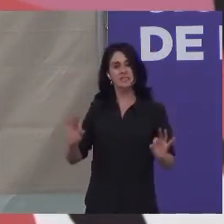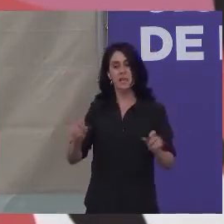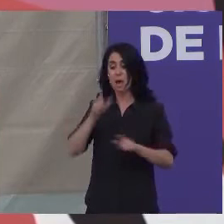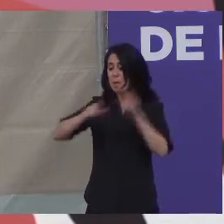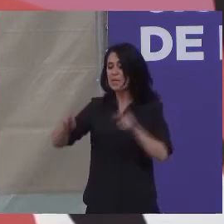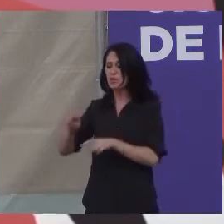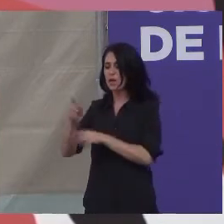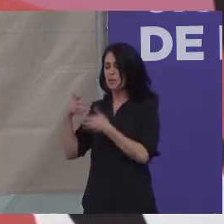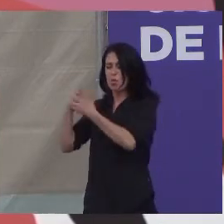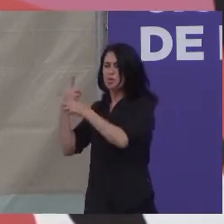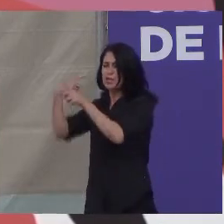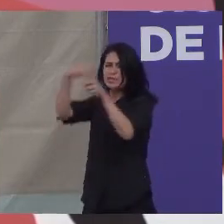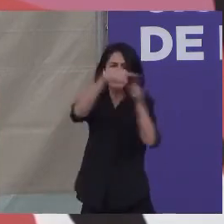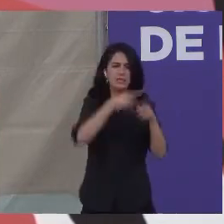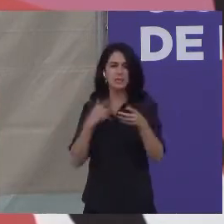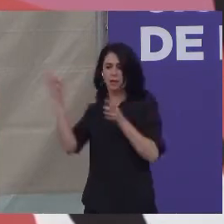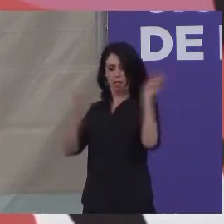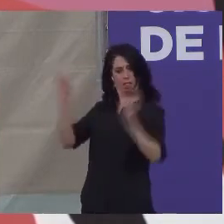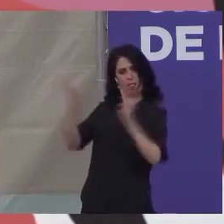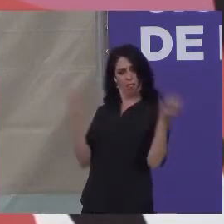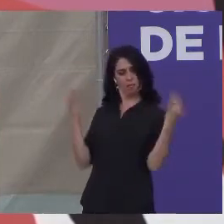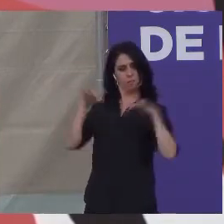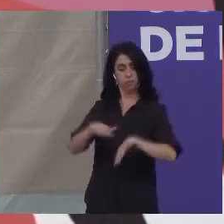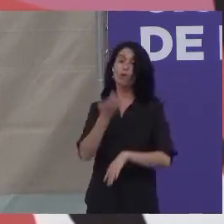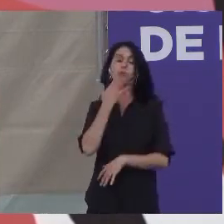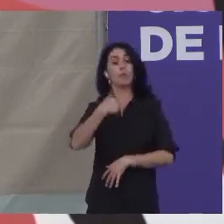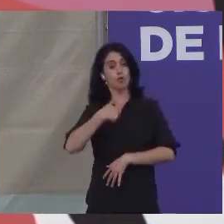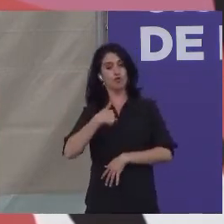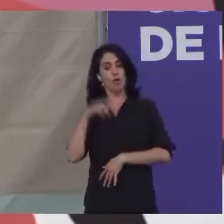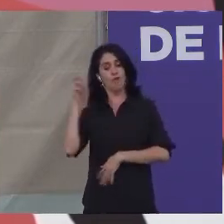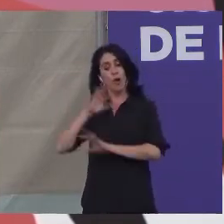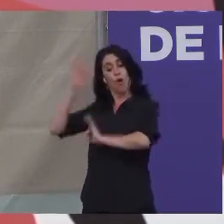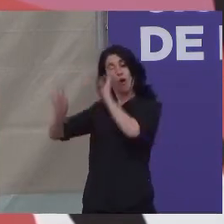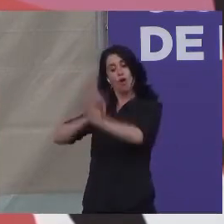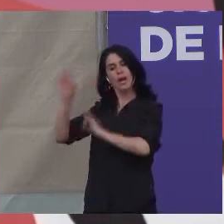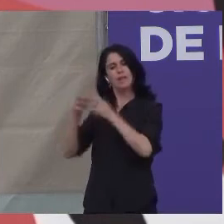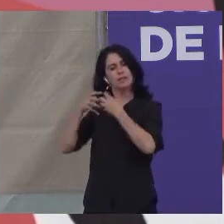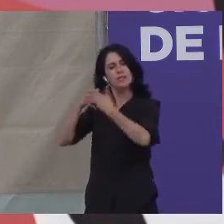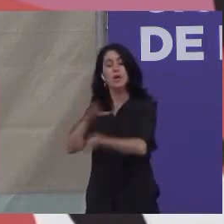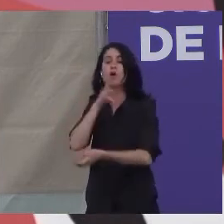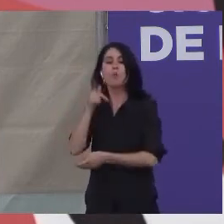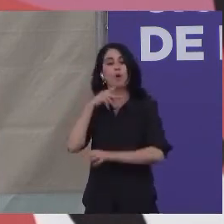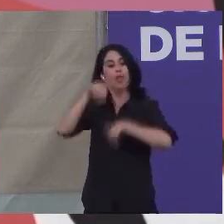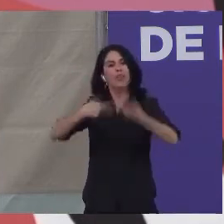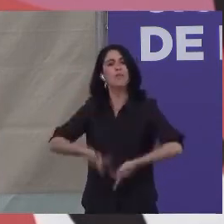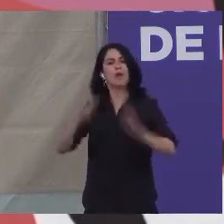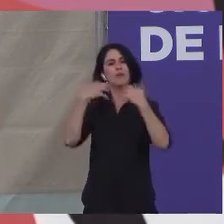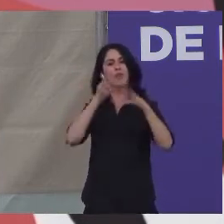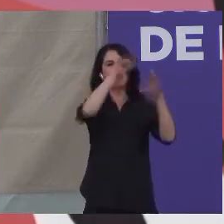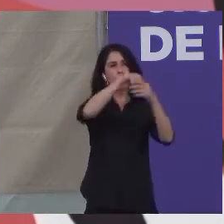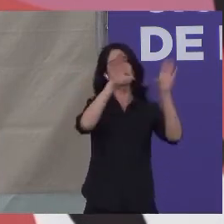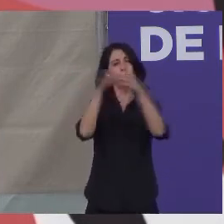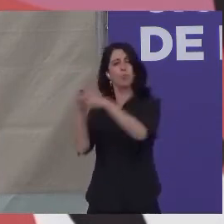lluites diferents. Jo vinc d'una organització que ha lluitat per millorar la democràcia i el funcionament dels partits polítics. I